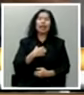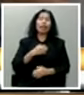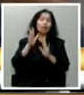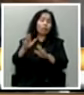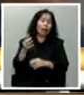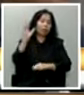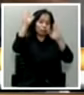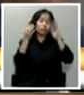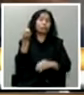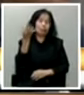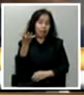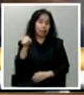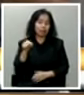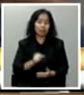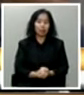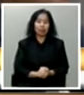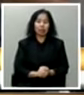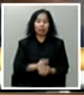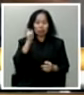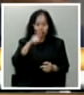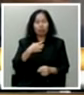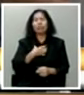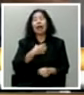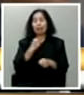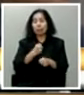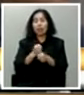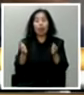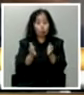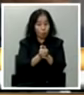ากว่าถ้าเราควรจะทำงานร่วมกันด้วยดี